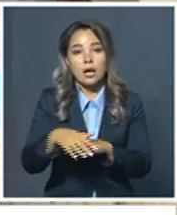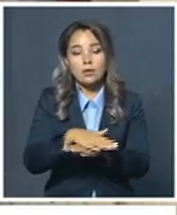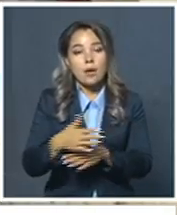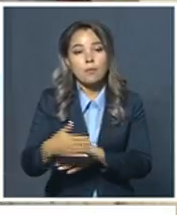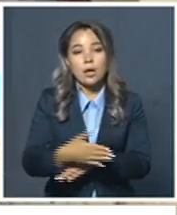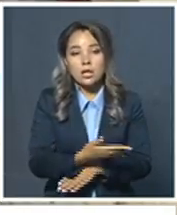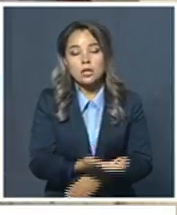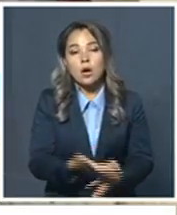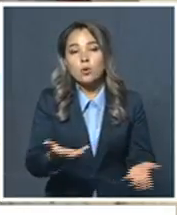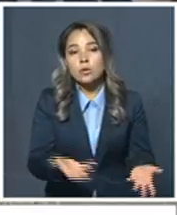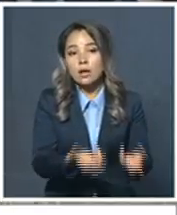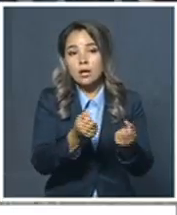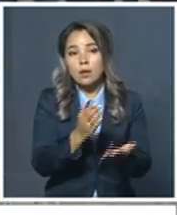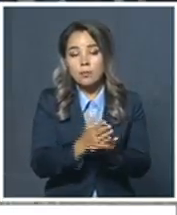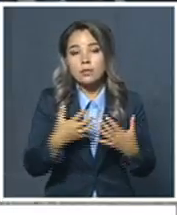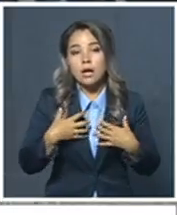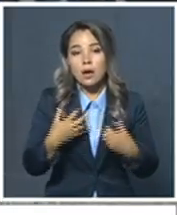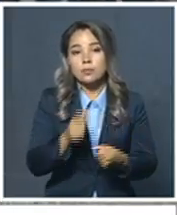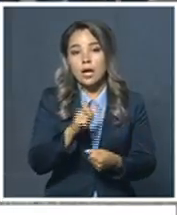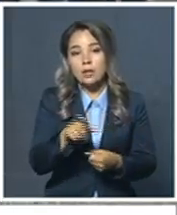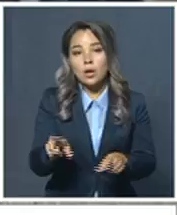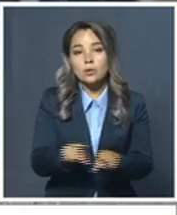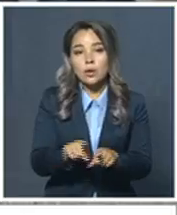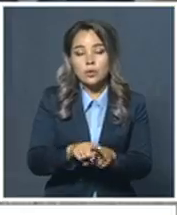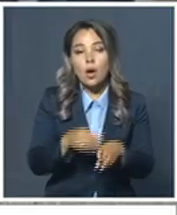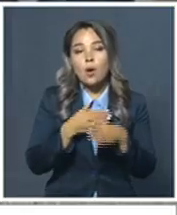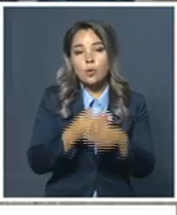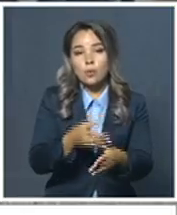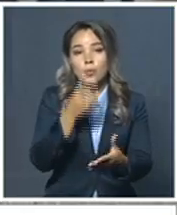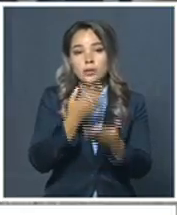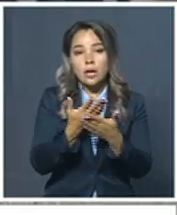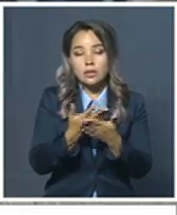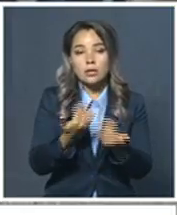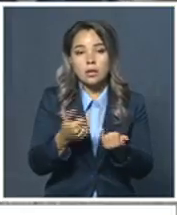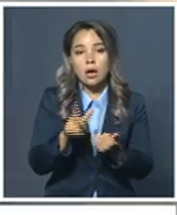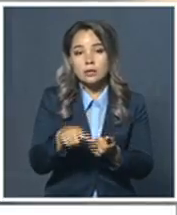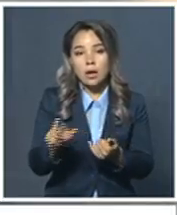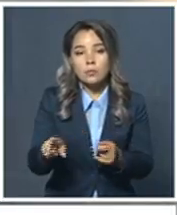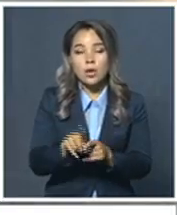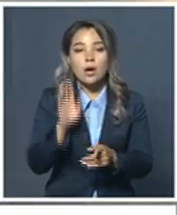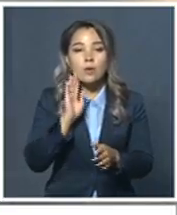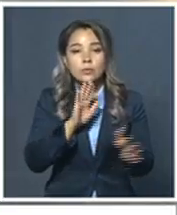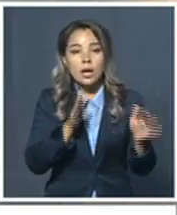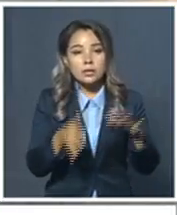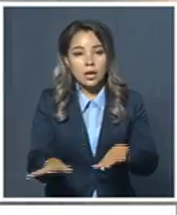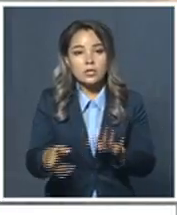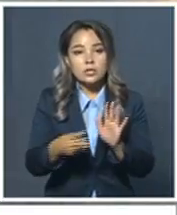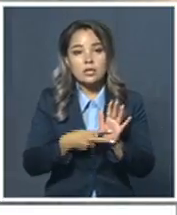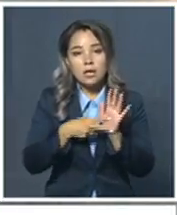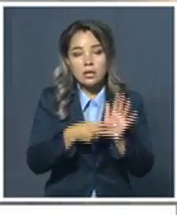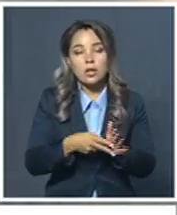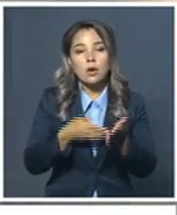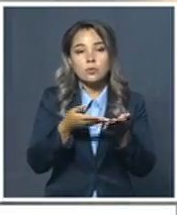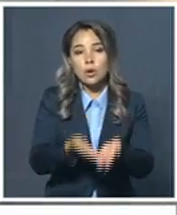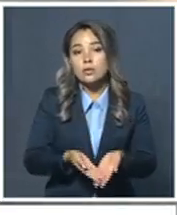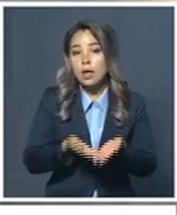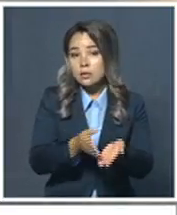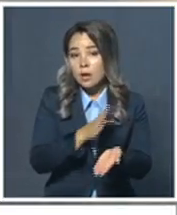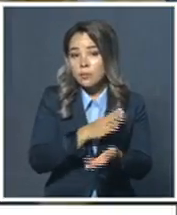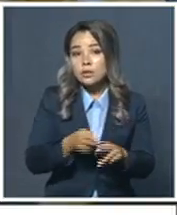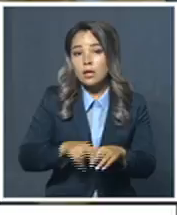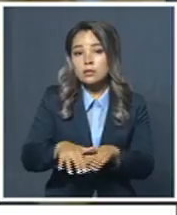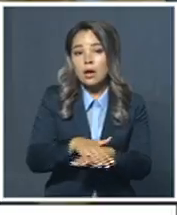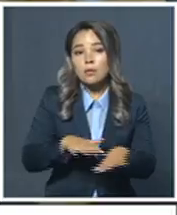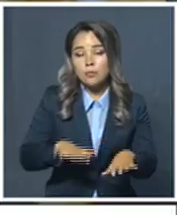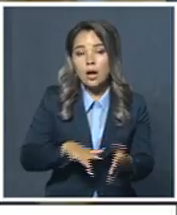балықшылар құтқарып алған. Аман қалғандардың айтуынша, көмек келгенге дейін босқындар теңізде 7 сағаттай жүзген. Қазір